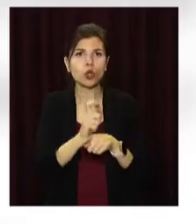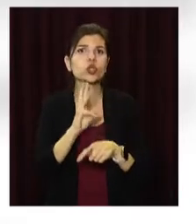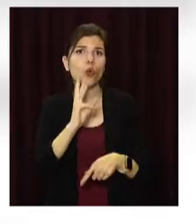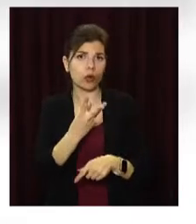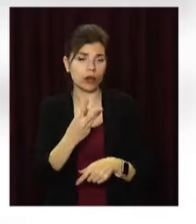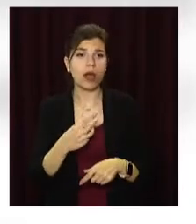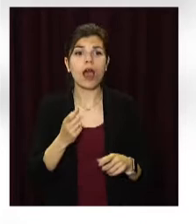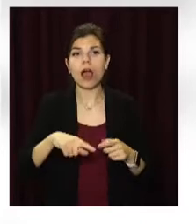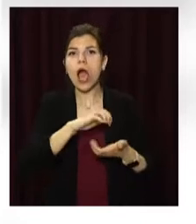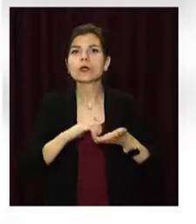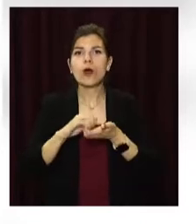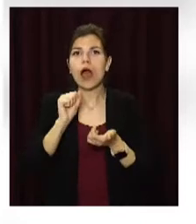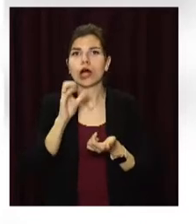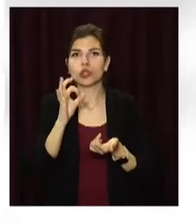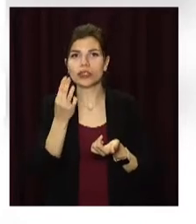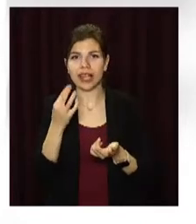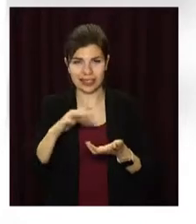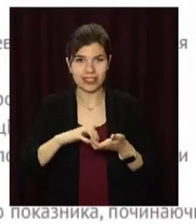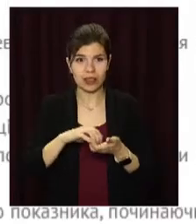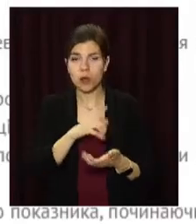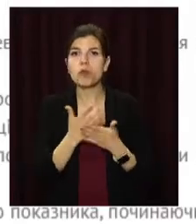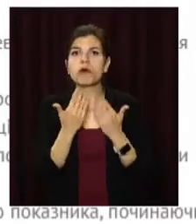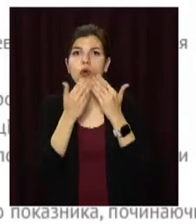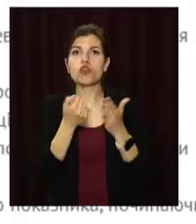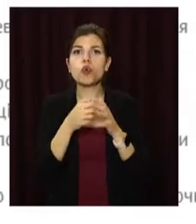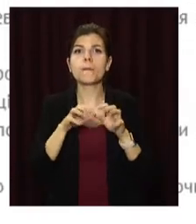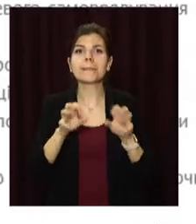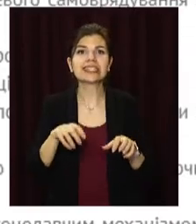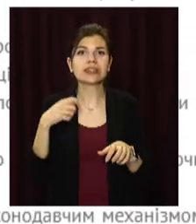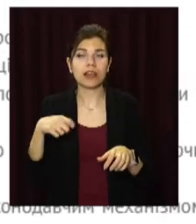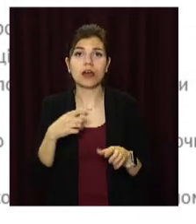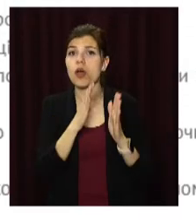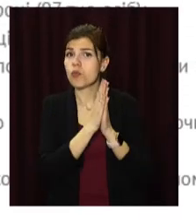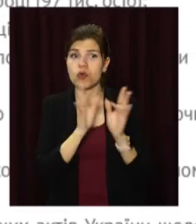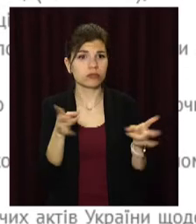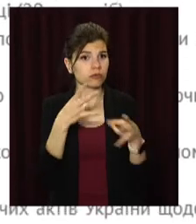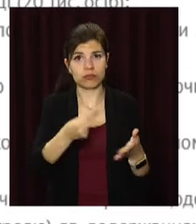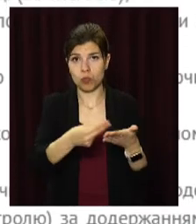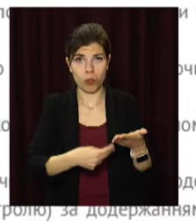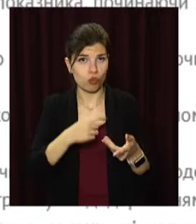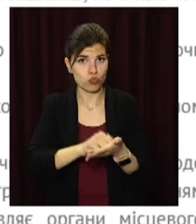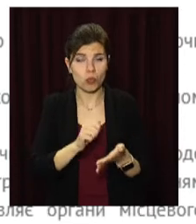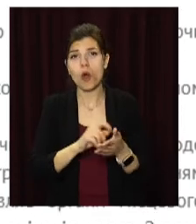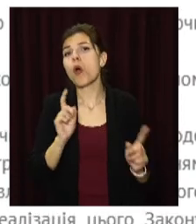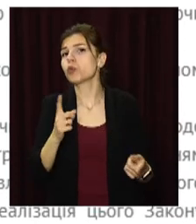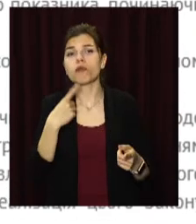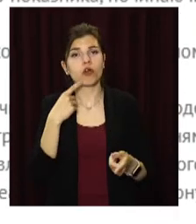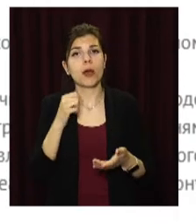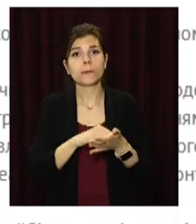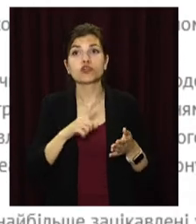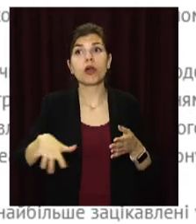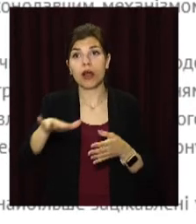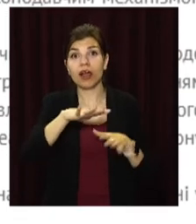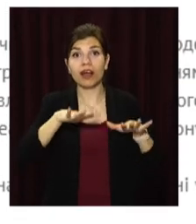представники Асоціації міст України направили звернення до президента з проханням не підписувати документ. Мовляв, таким чином